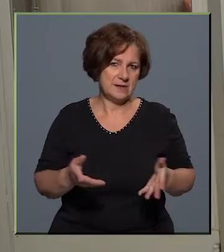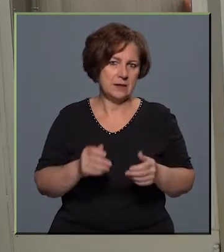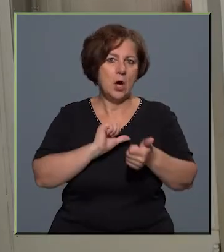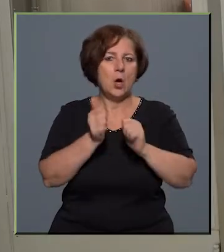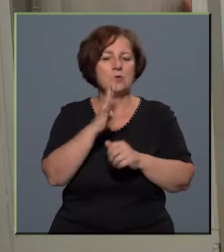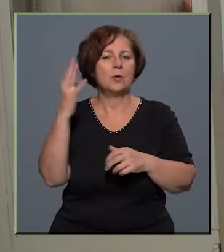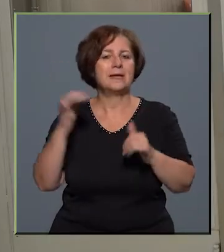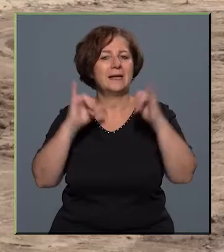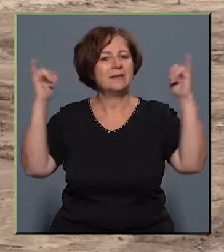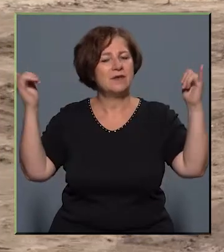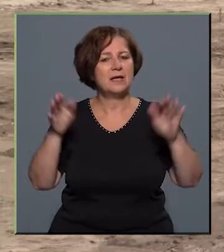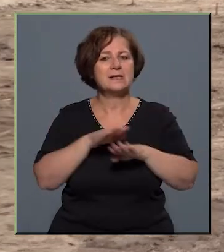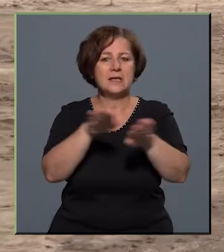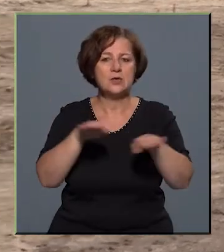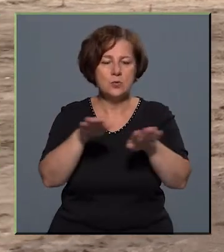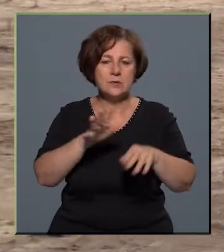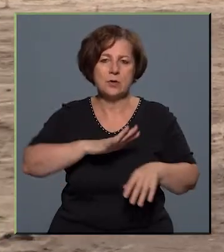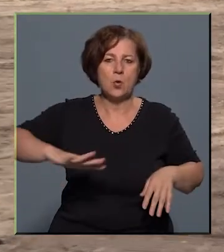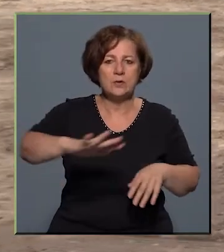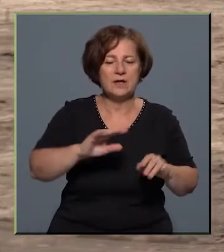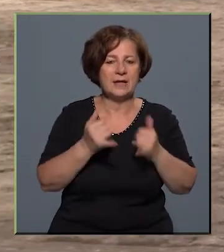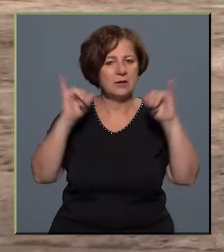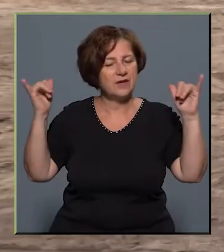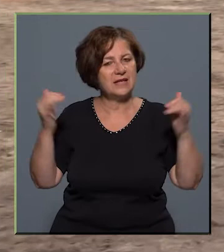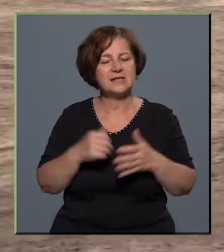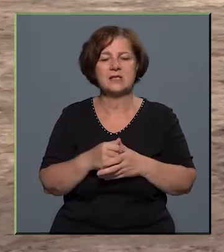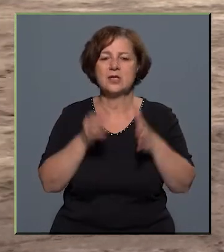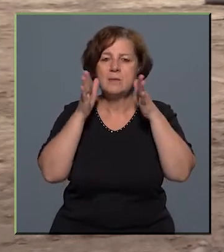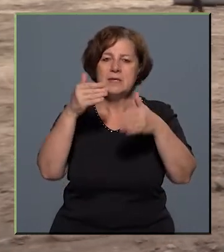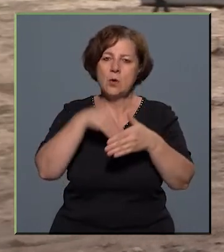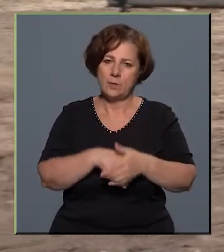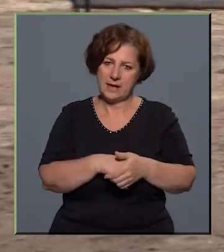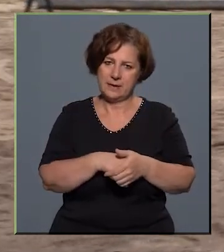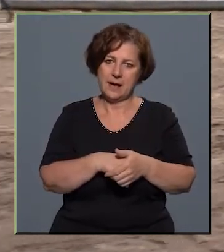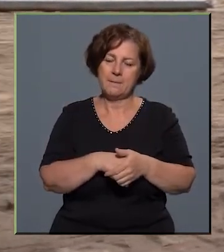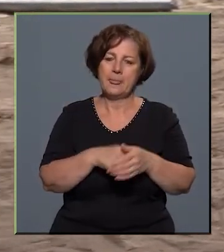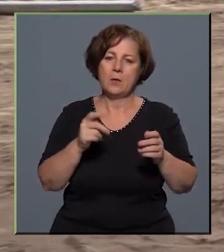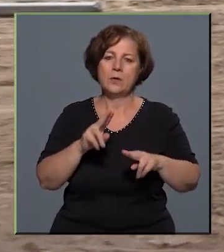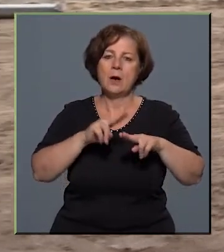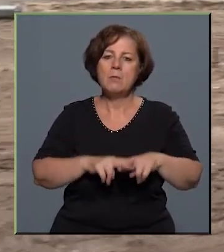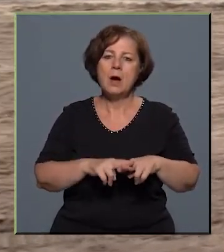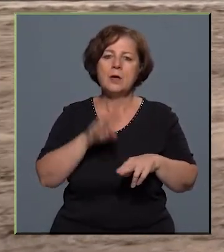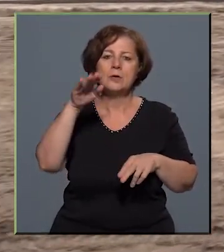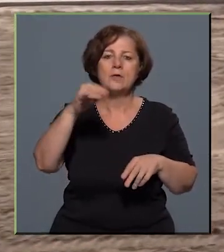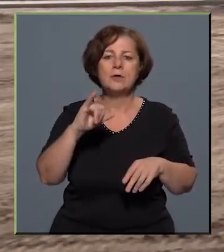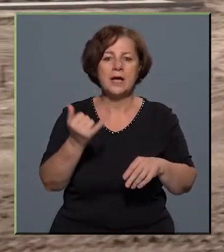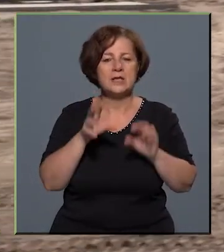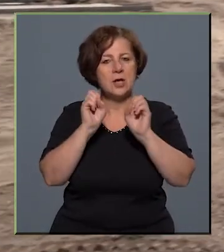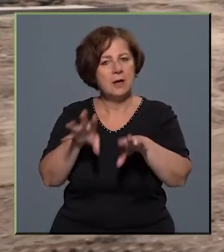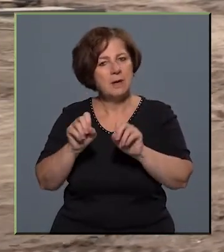be fog fejeződni a Sportligeti fejlesztés, uszoda udvarának fejlesztése, és azért bízom benne, hogy jut majd jövőre